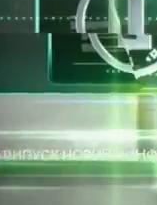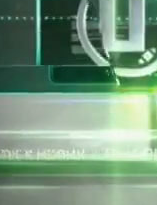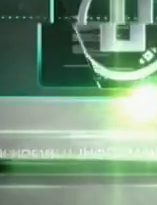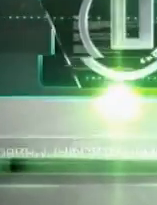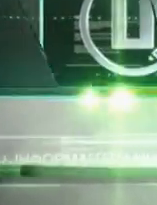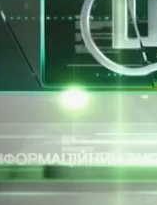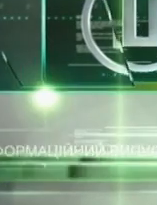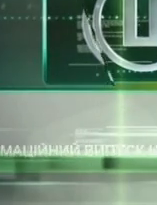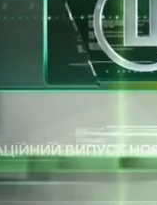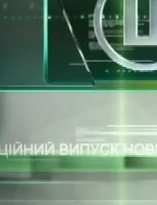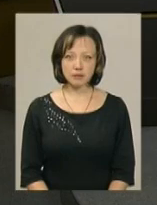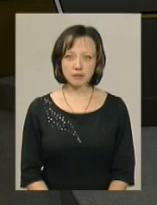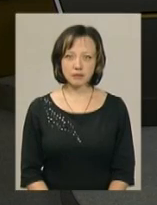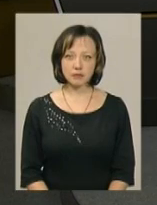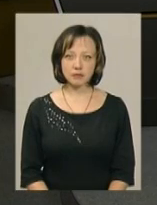Музика